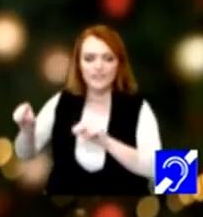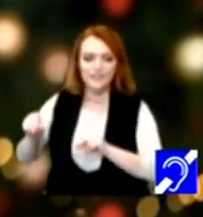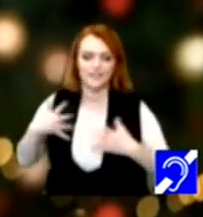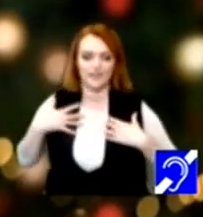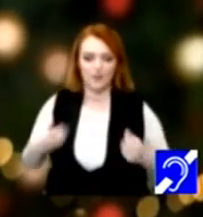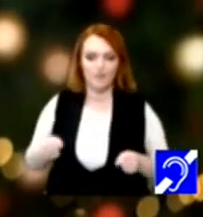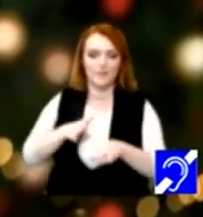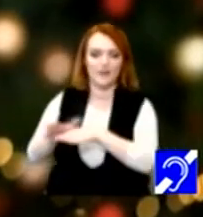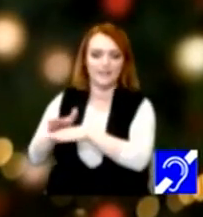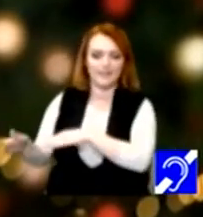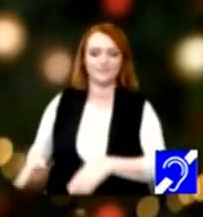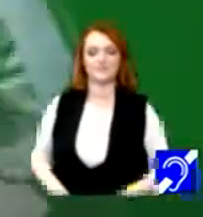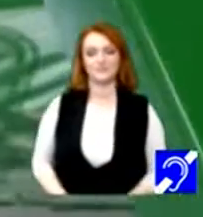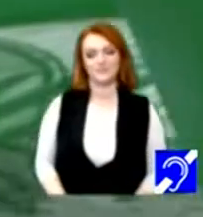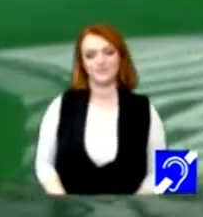împliniri.